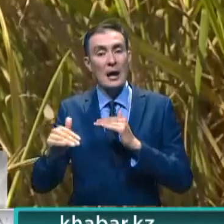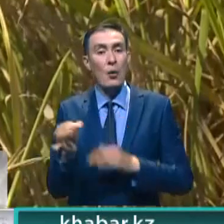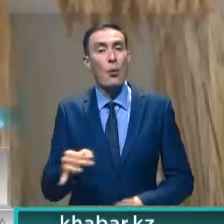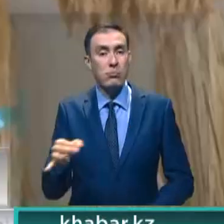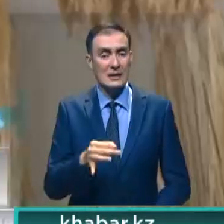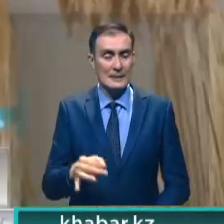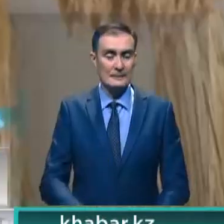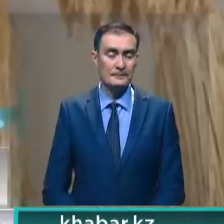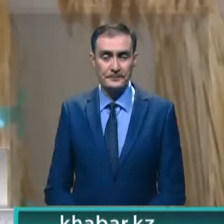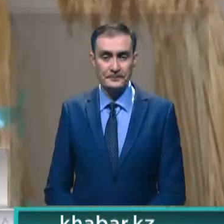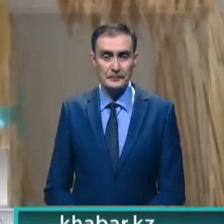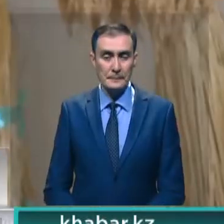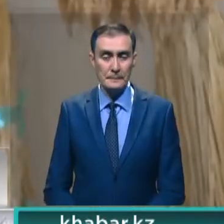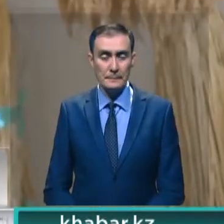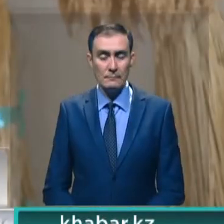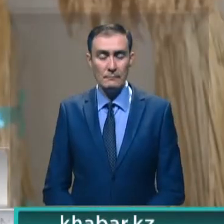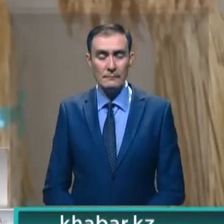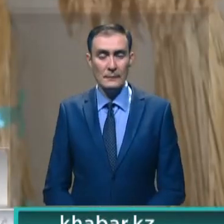области.